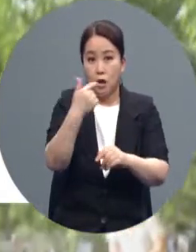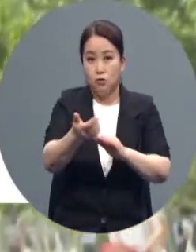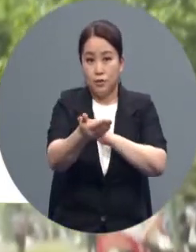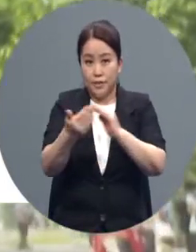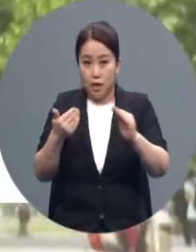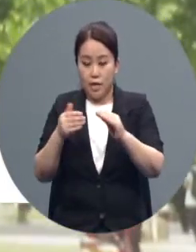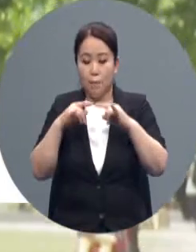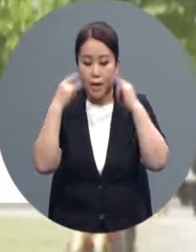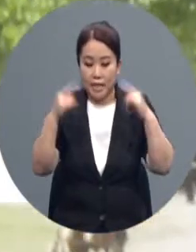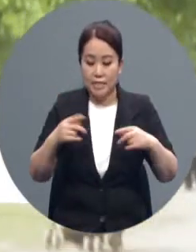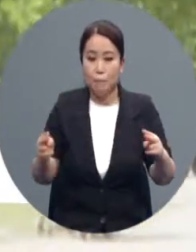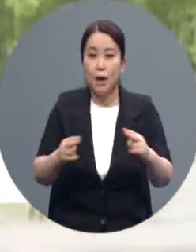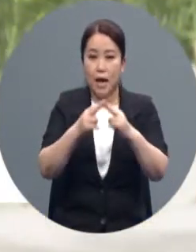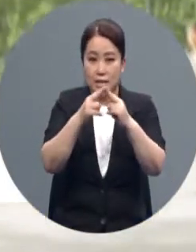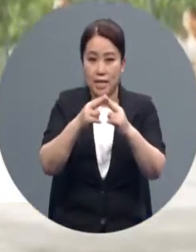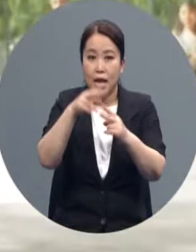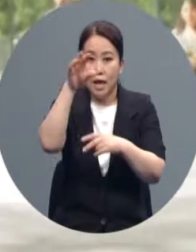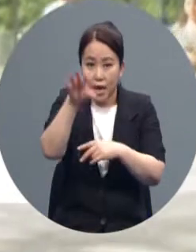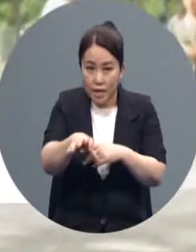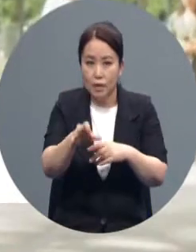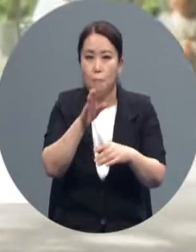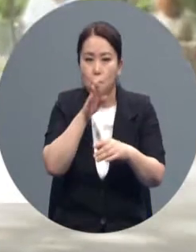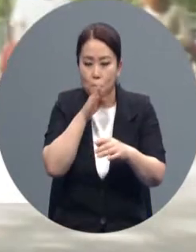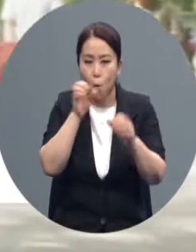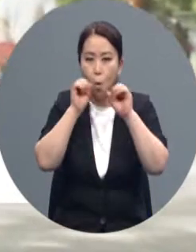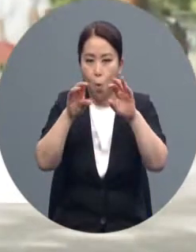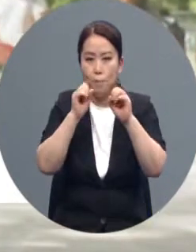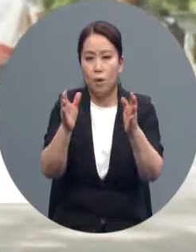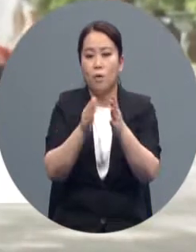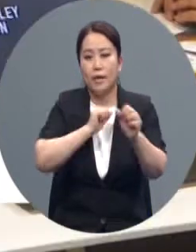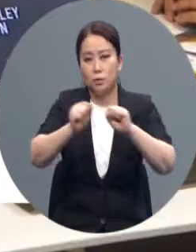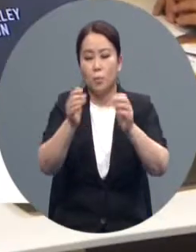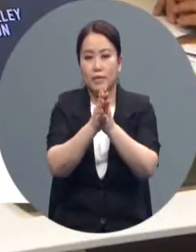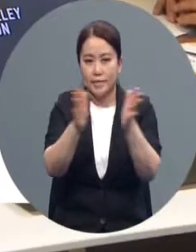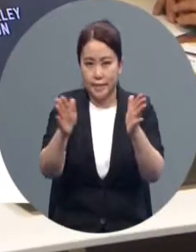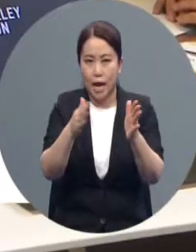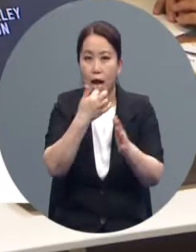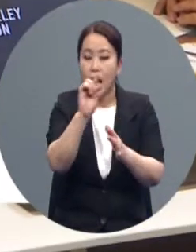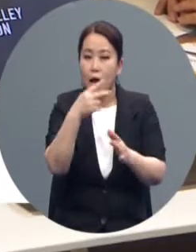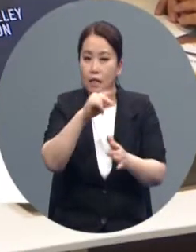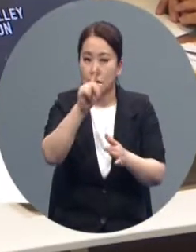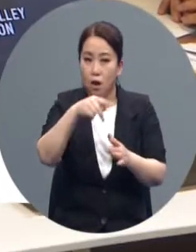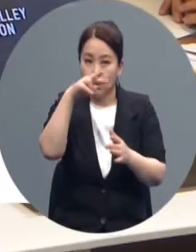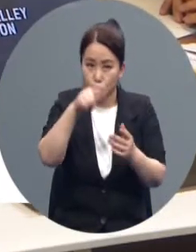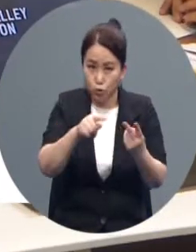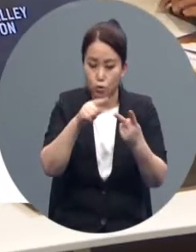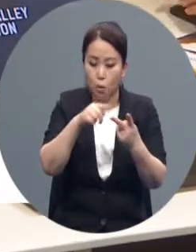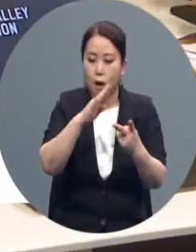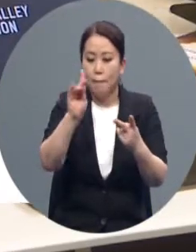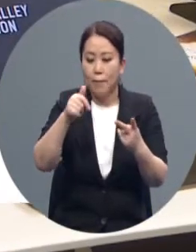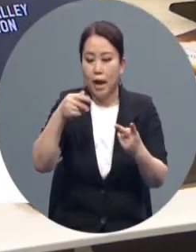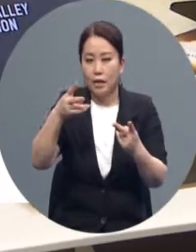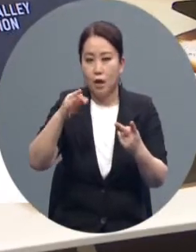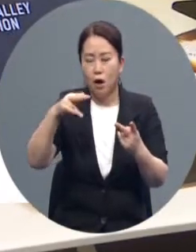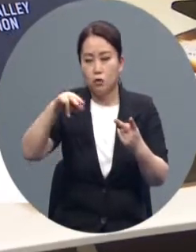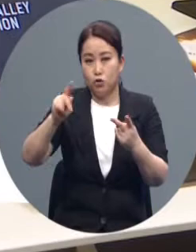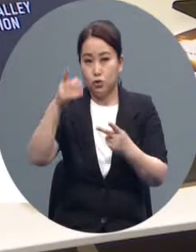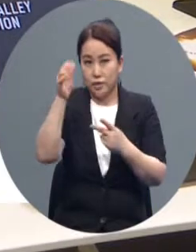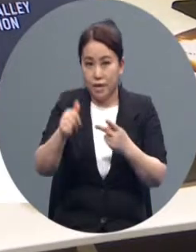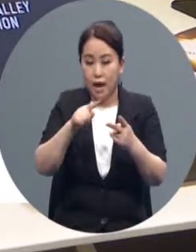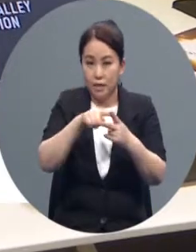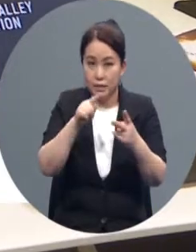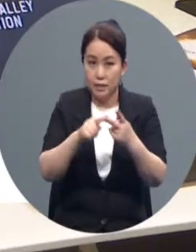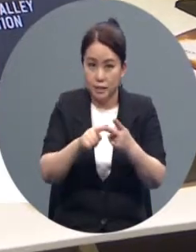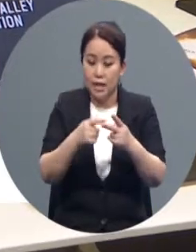본격적인 홍보전을 시작했습니다. 한덕수 국무총리와 박형준 부산시장 등 정부 유치단은 세계박람회기구